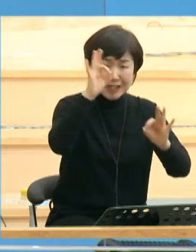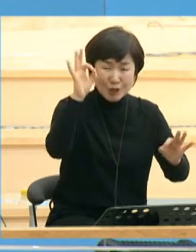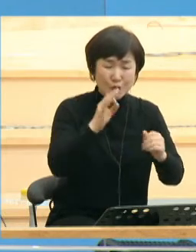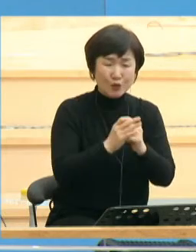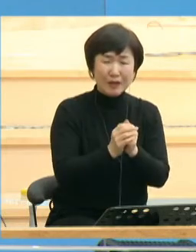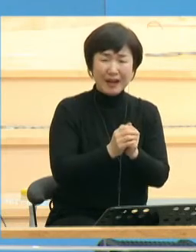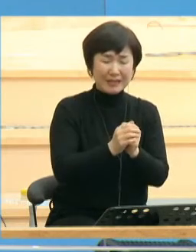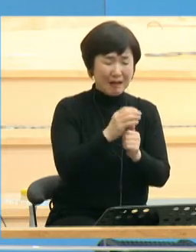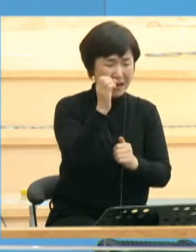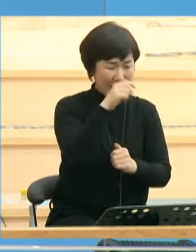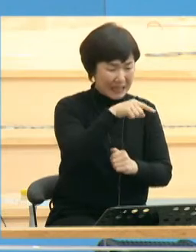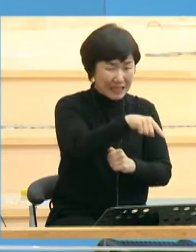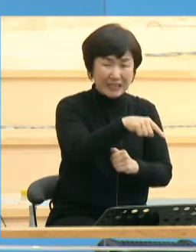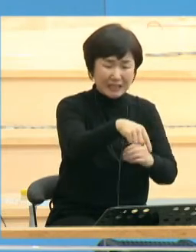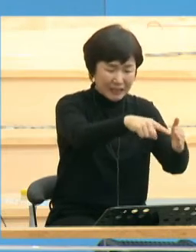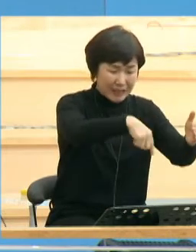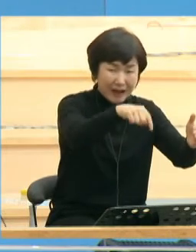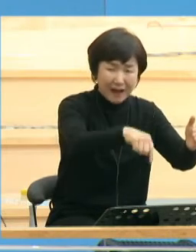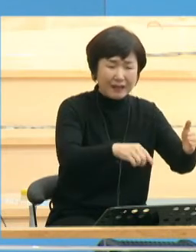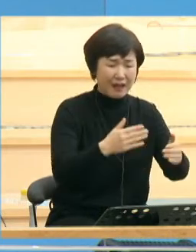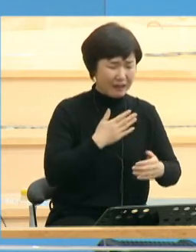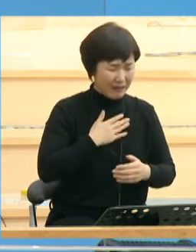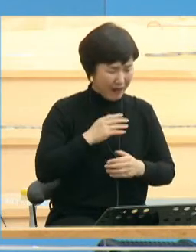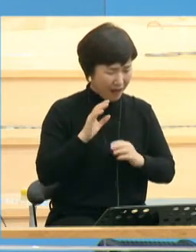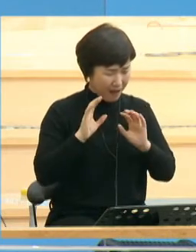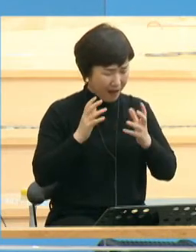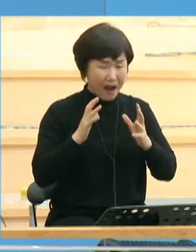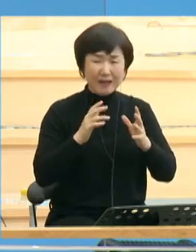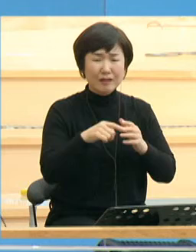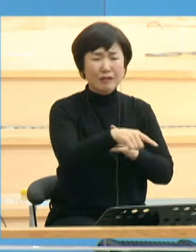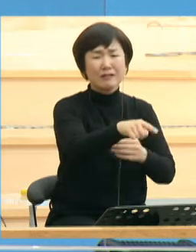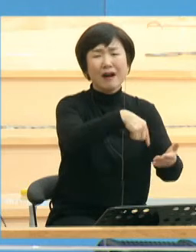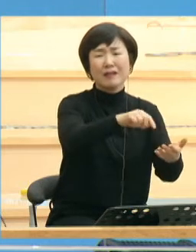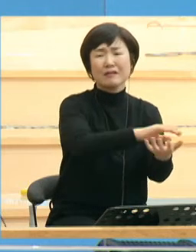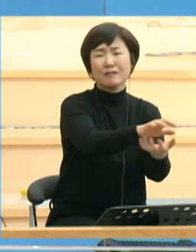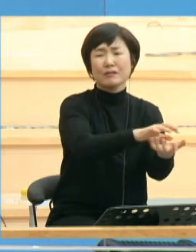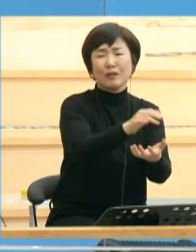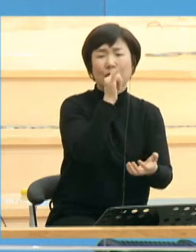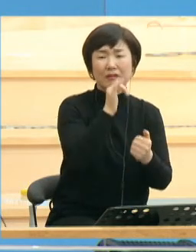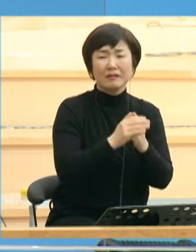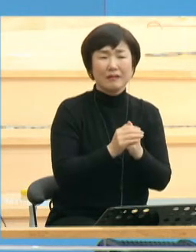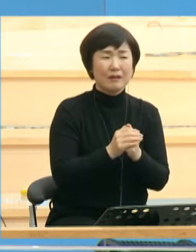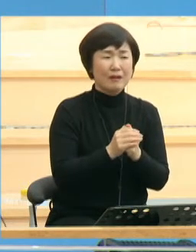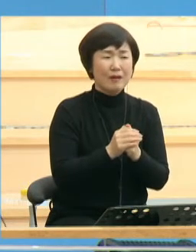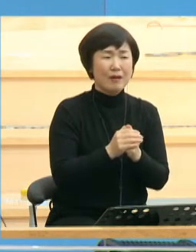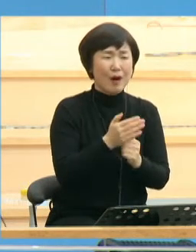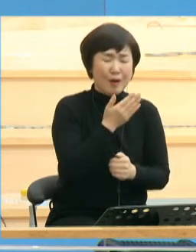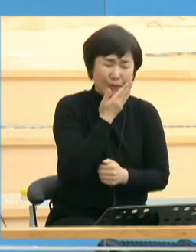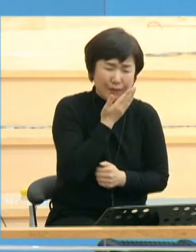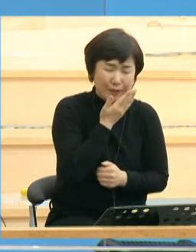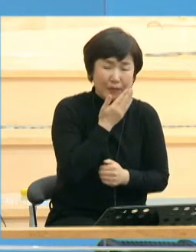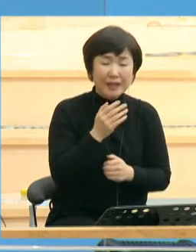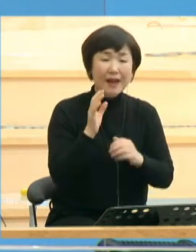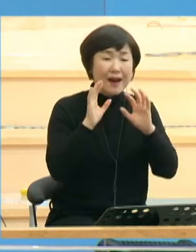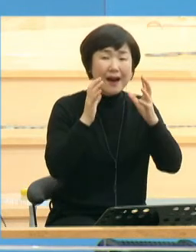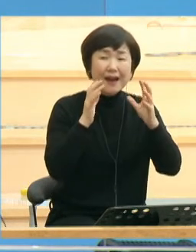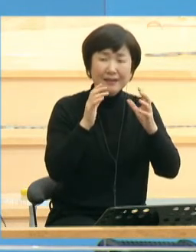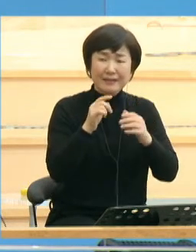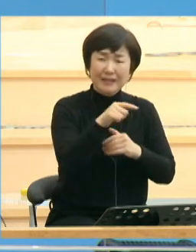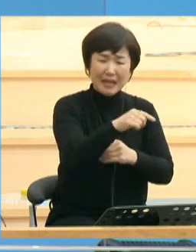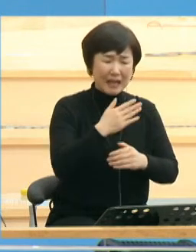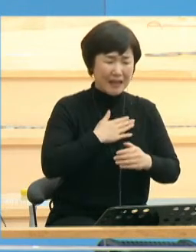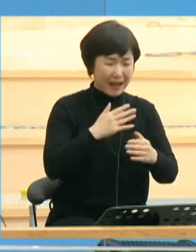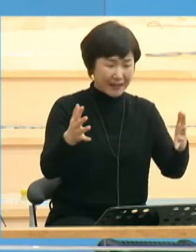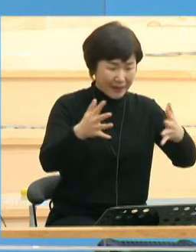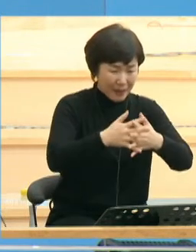비무가 튀고 있는 거예요 자식들이 눈에 넣어도 안아플 내 자식들이 내가